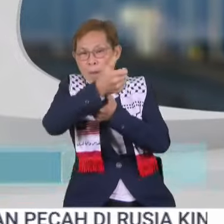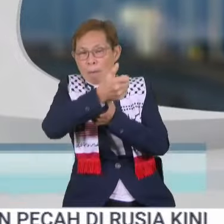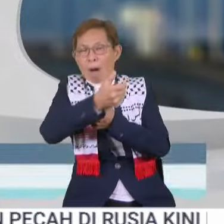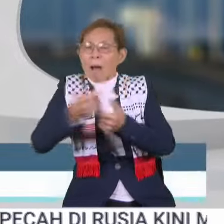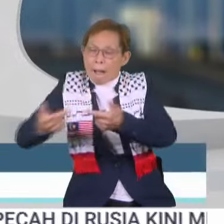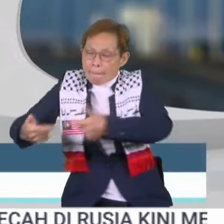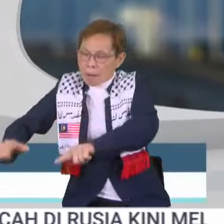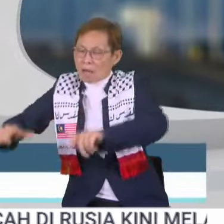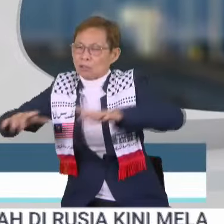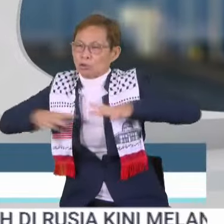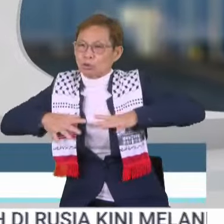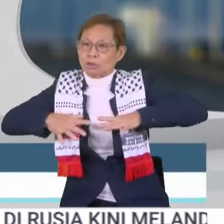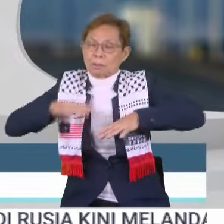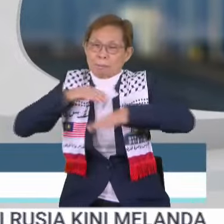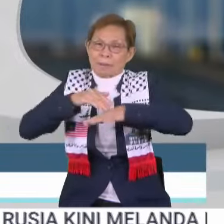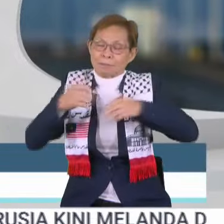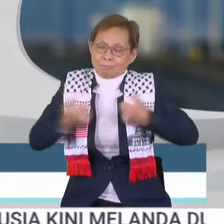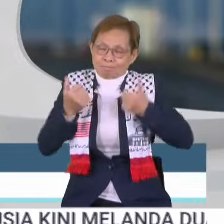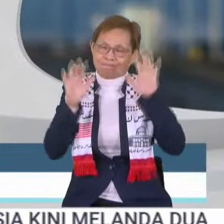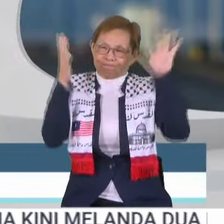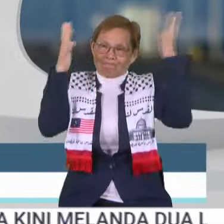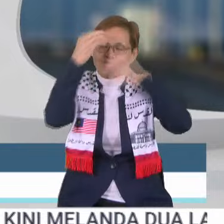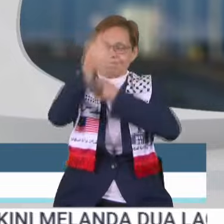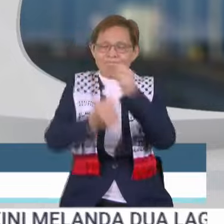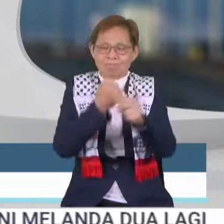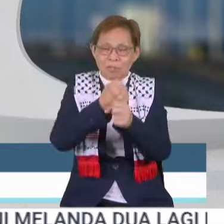bercuti sempena perayaan itu tahun ini.